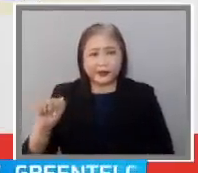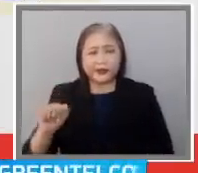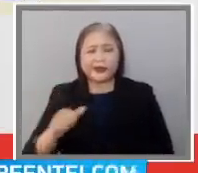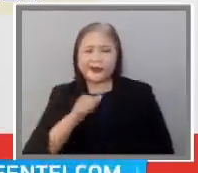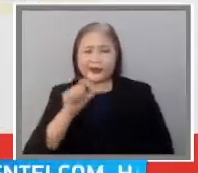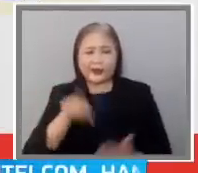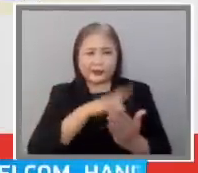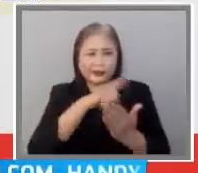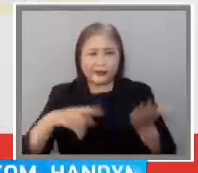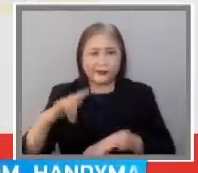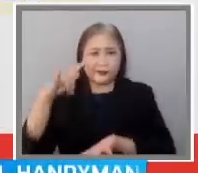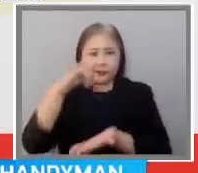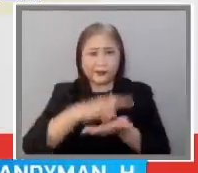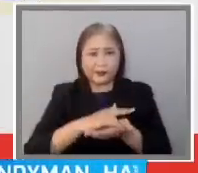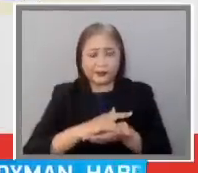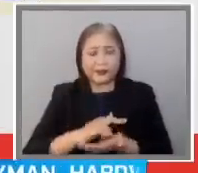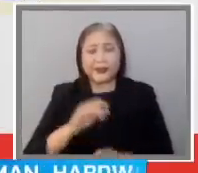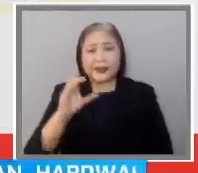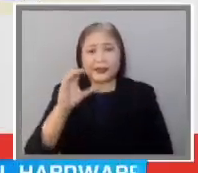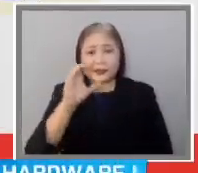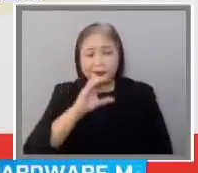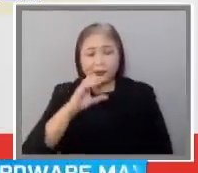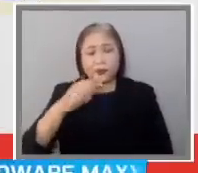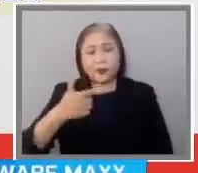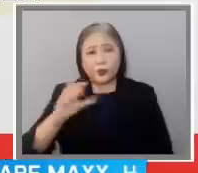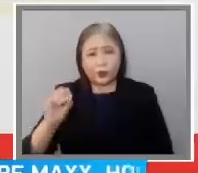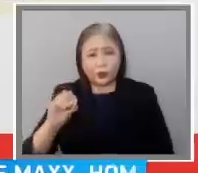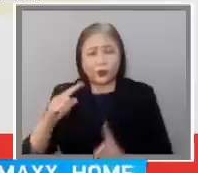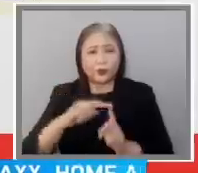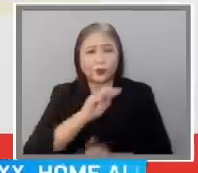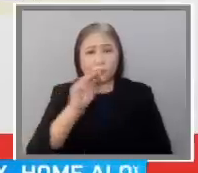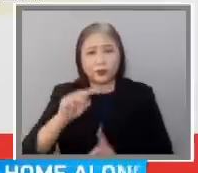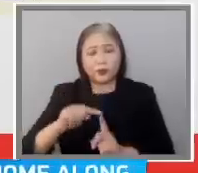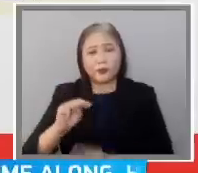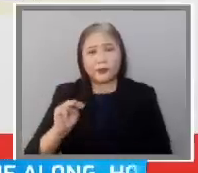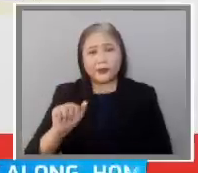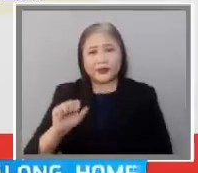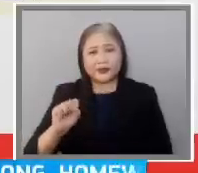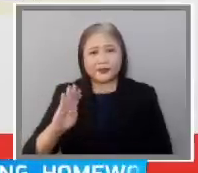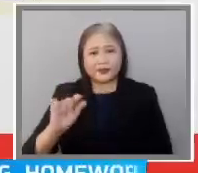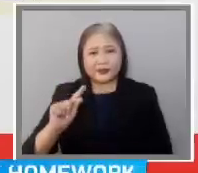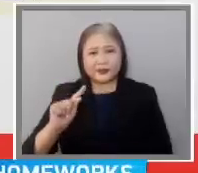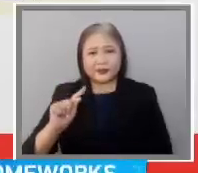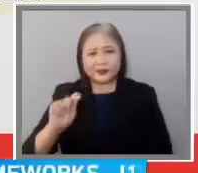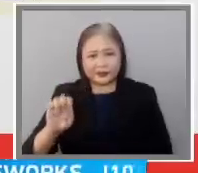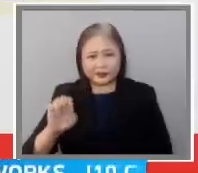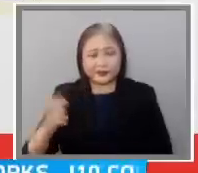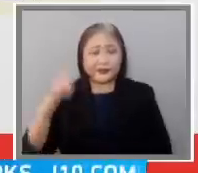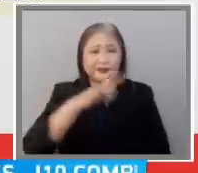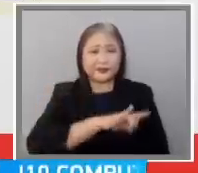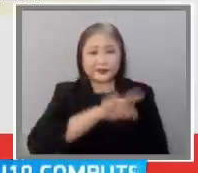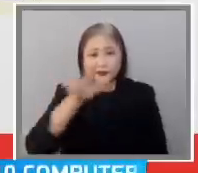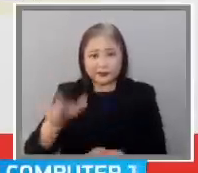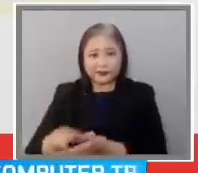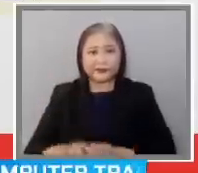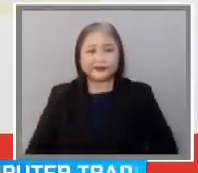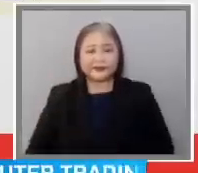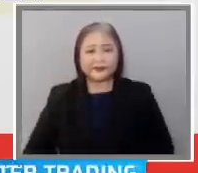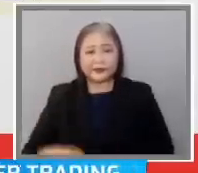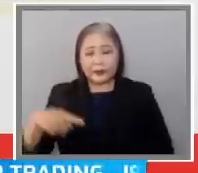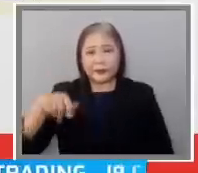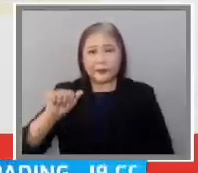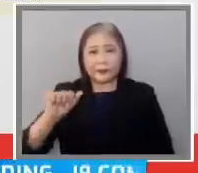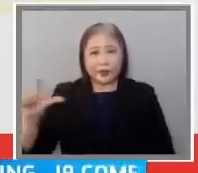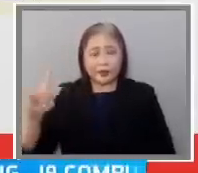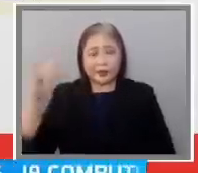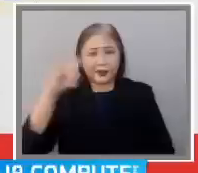ng CebGo mula Maynila, Pamasbate at pabalik. Gayun din ang flights ng PAL Express na